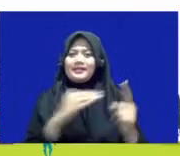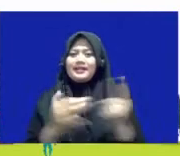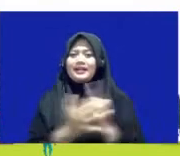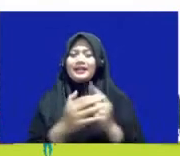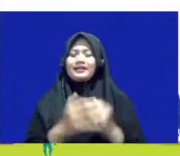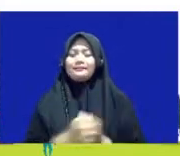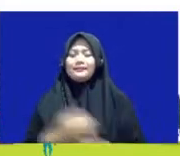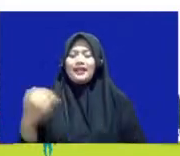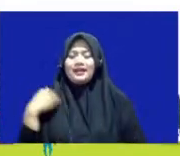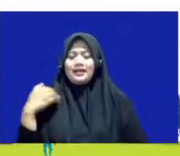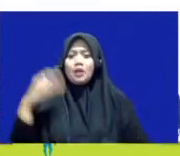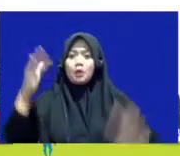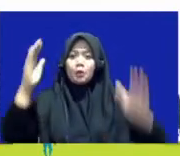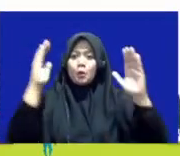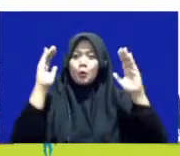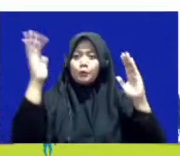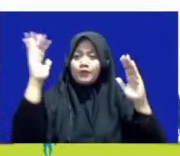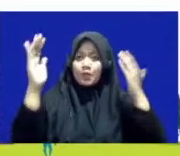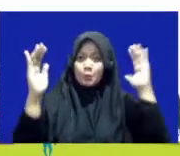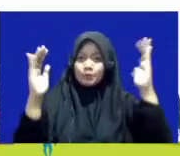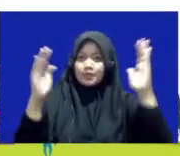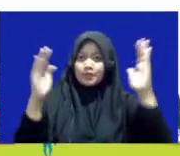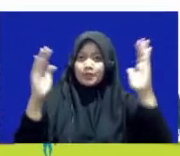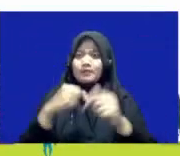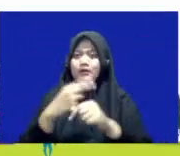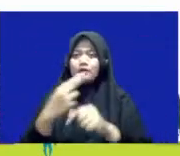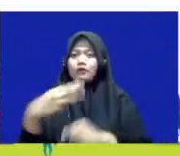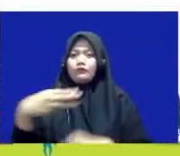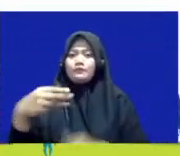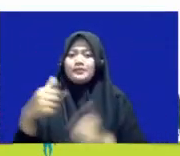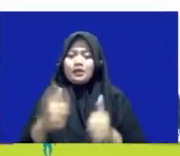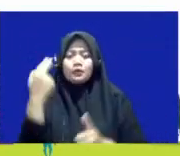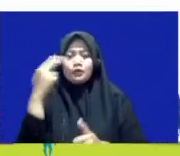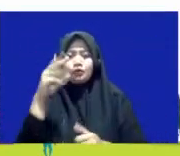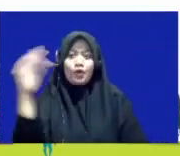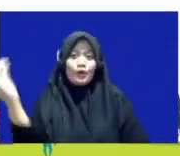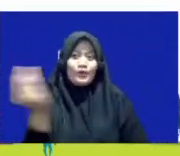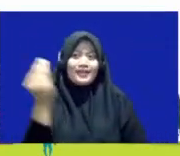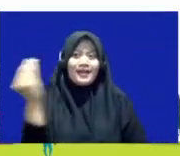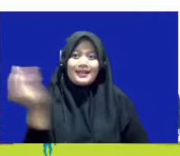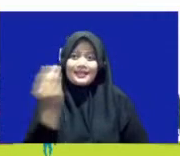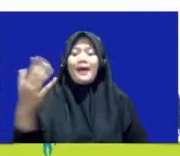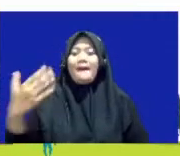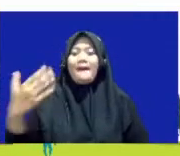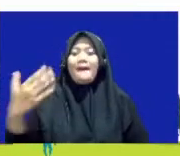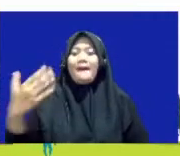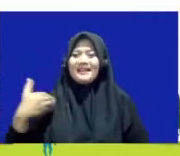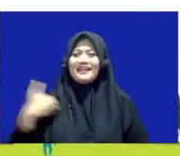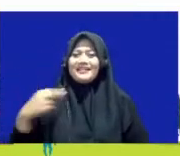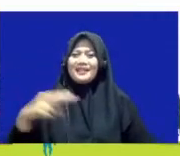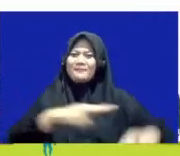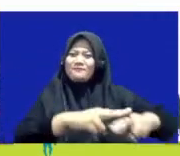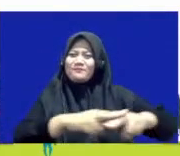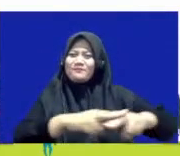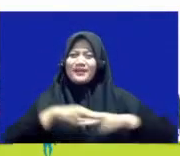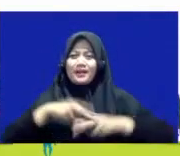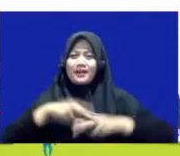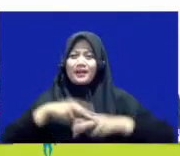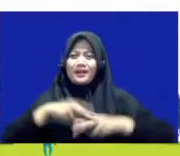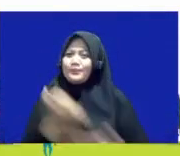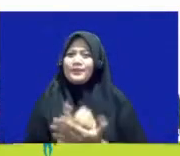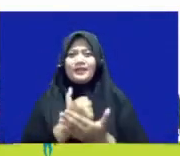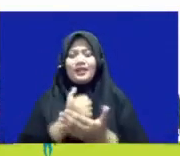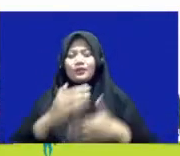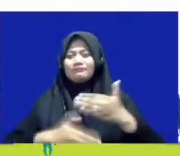mangrove ini juga menjadi destinasi wisata, sehingga memiliki peran yang sangat penting bagi